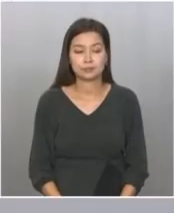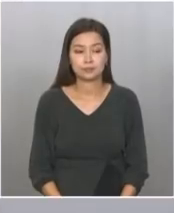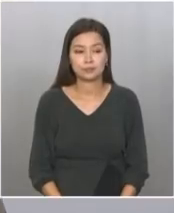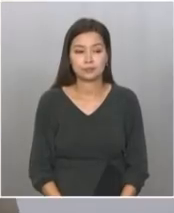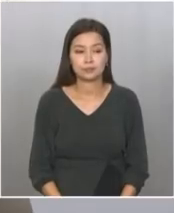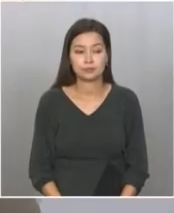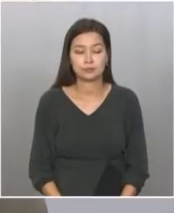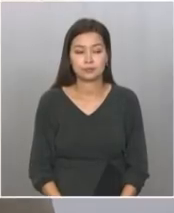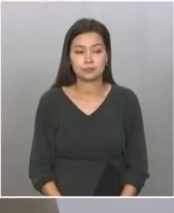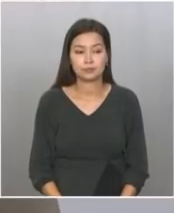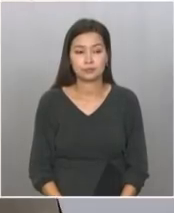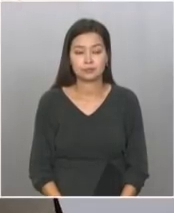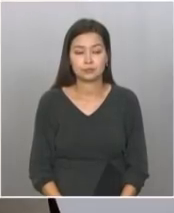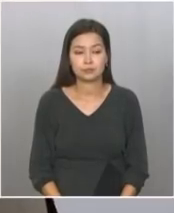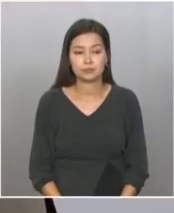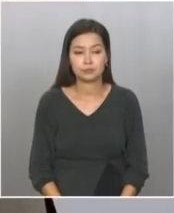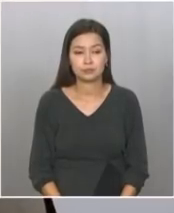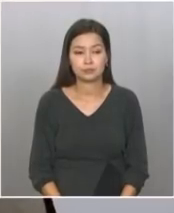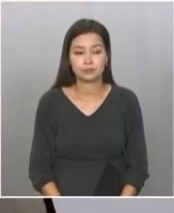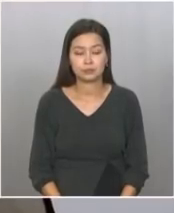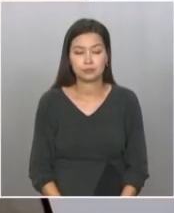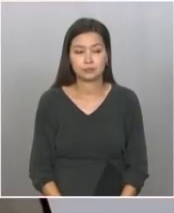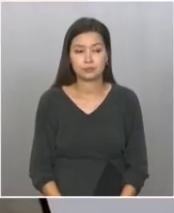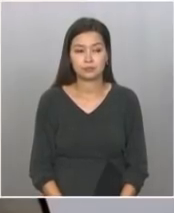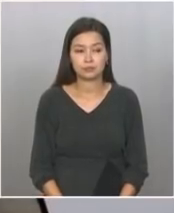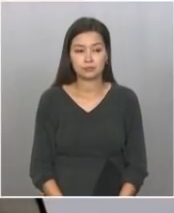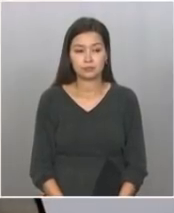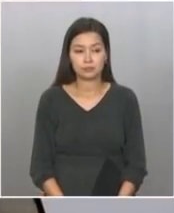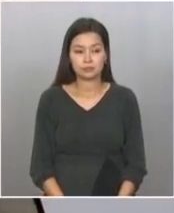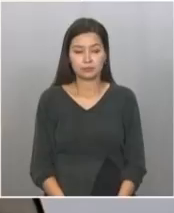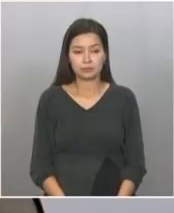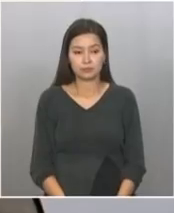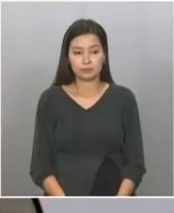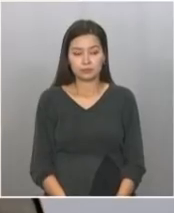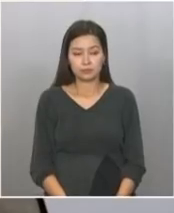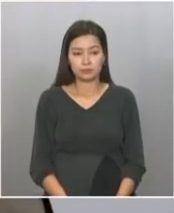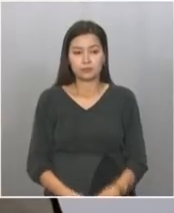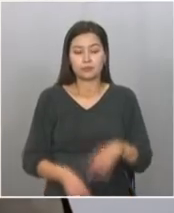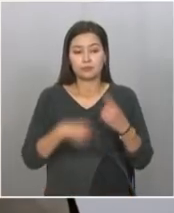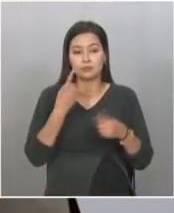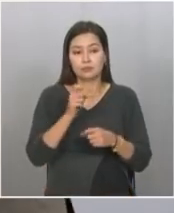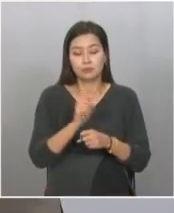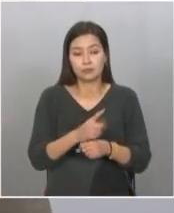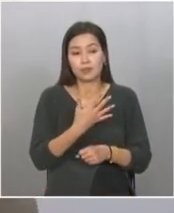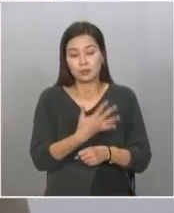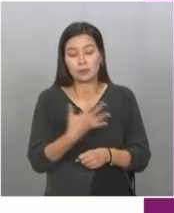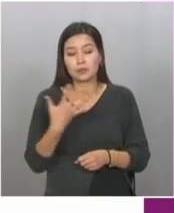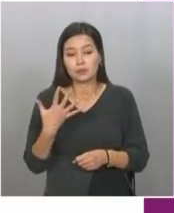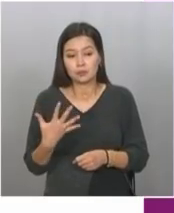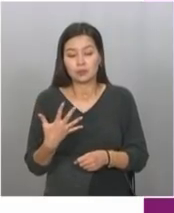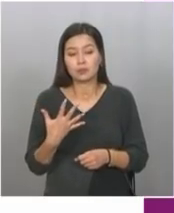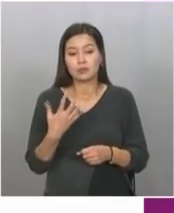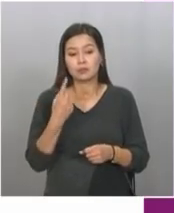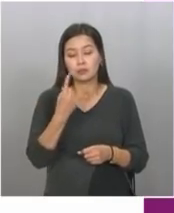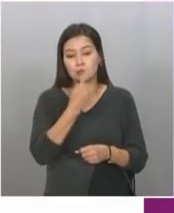бөлсек 2 шығады. Жауабы 2-ден 1. Әрі қарай қысқармайды. Келесі, 5-ден 1 мен